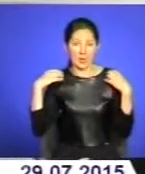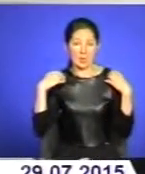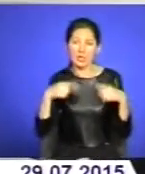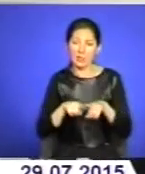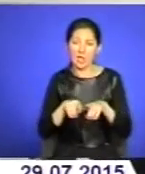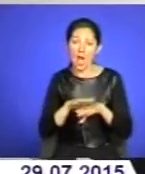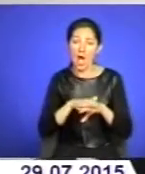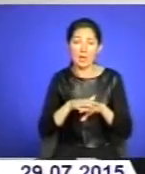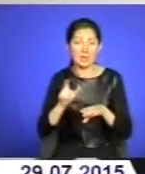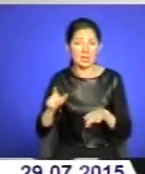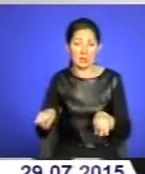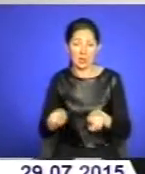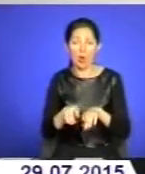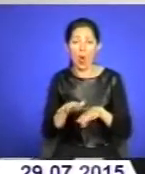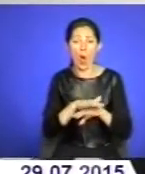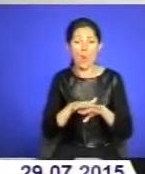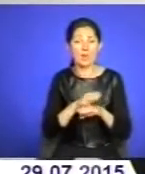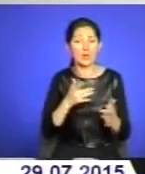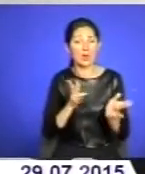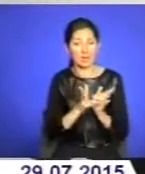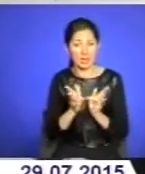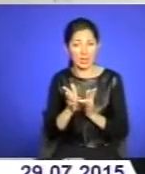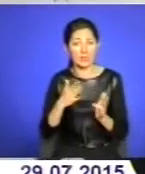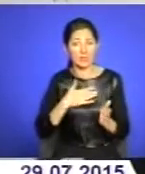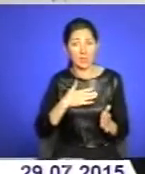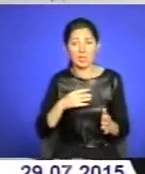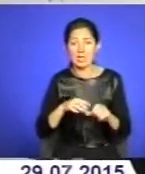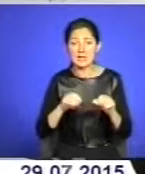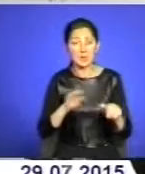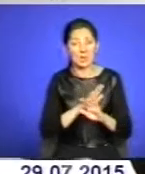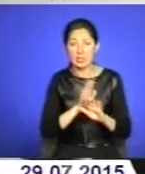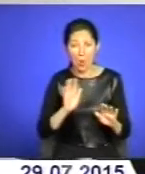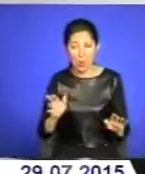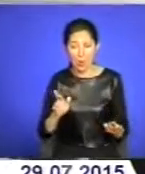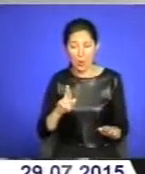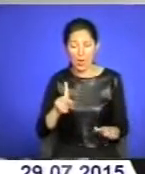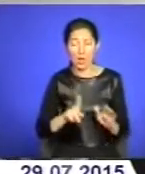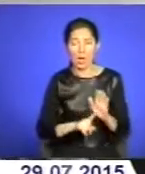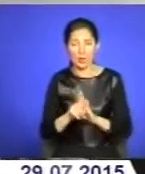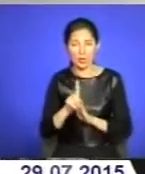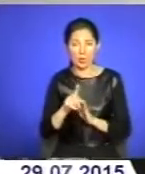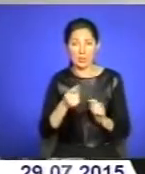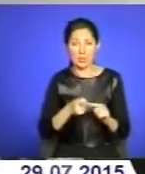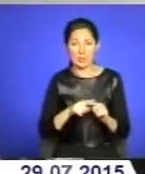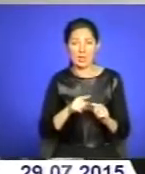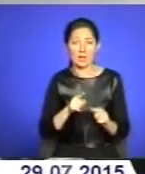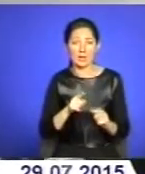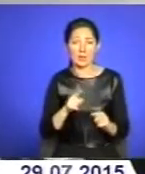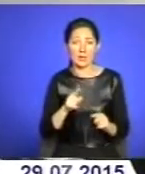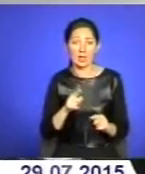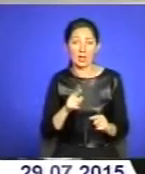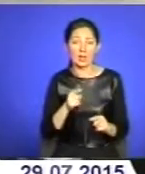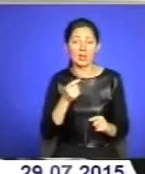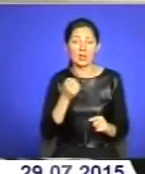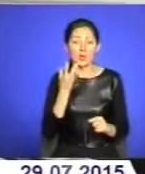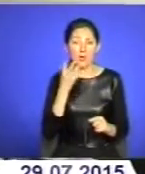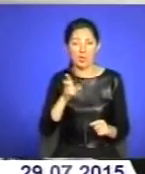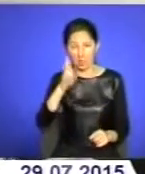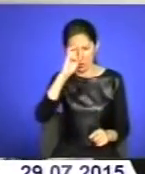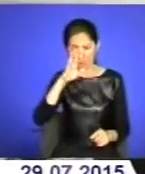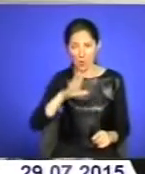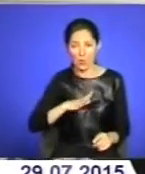Такого масового християнства на наших землях не було, як почалося це за царювання